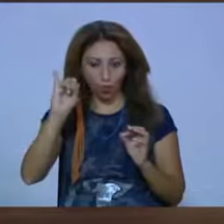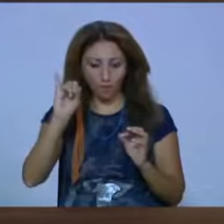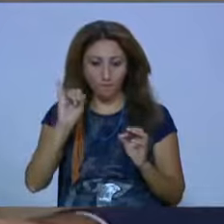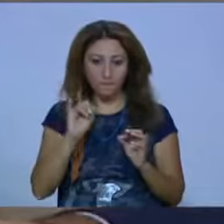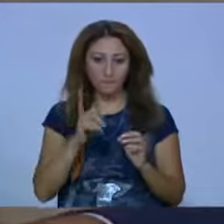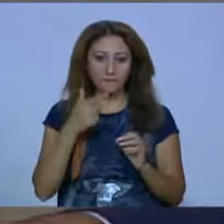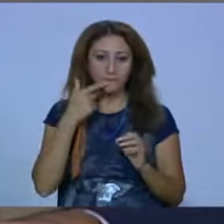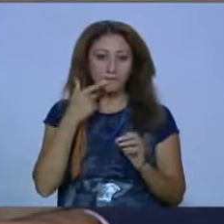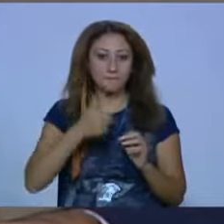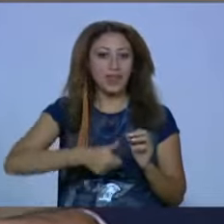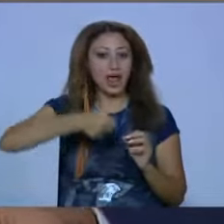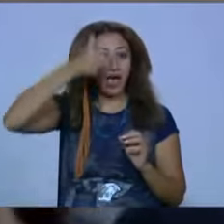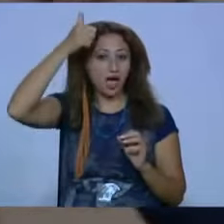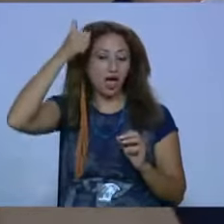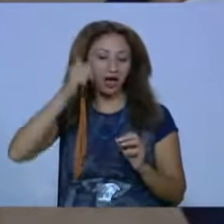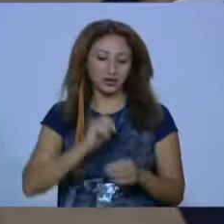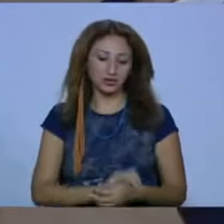لوحدها وتنجح جداً كمان.